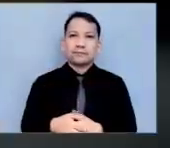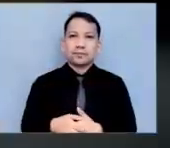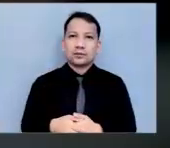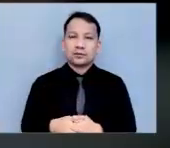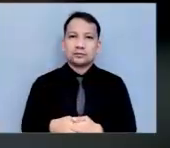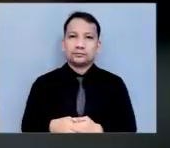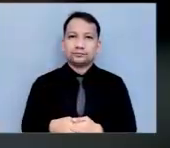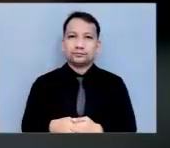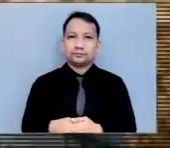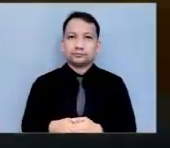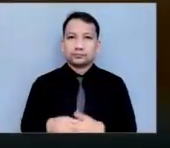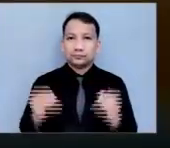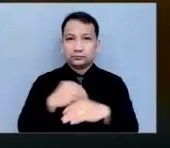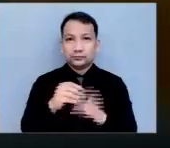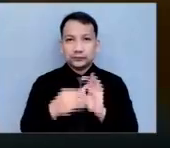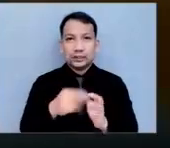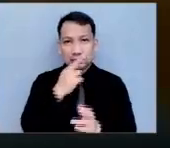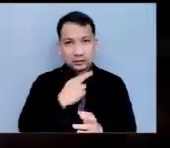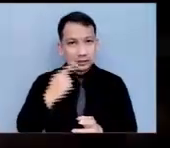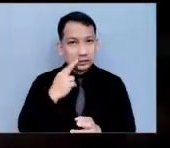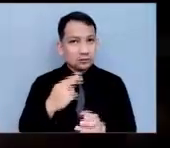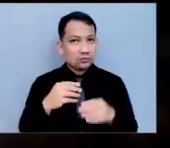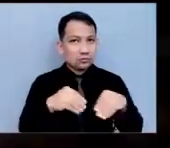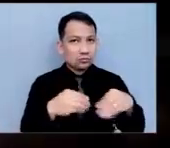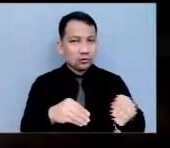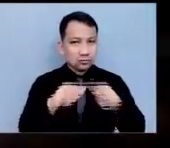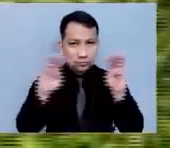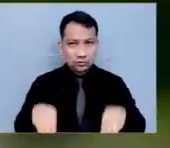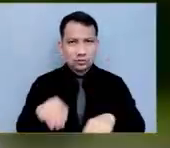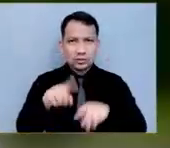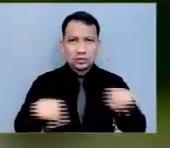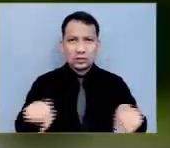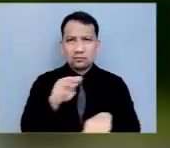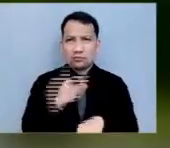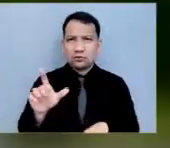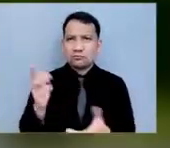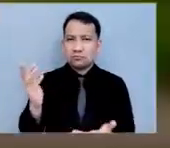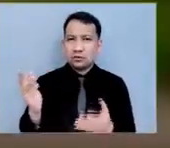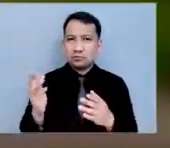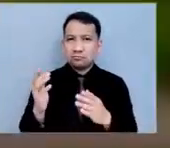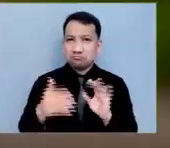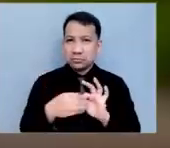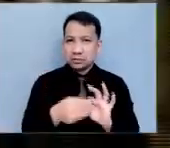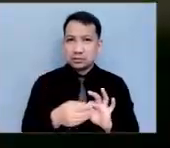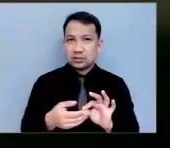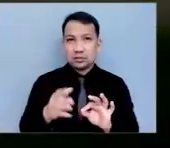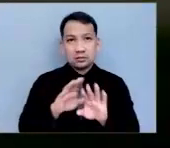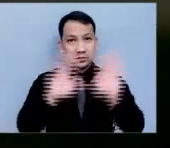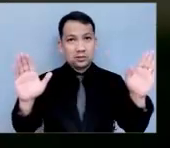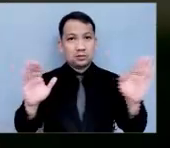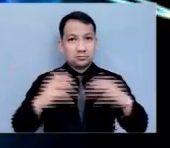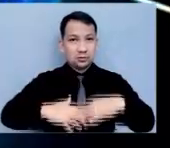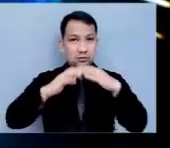Na kung hindi opisina, ay mga restaurant, shopping malls, museums at iba pa. Dahil ano pa nga ba ang silbi ng ganyan kalaking istruktura